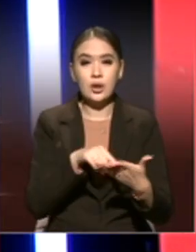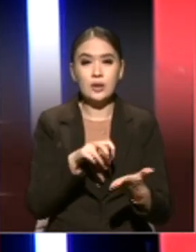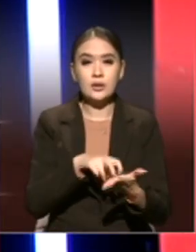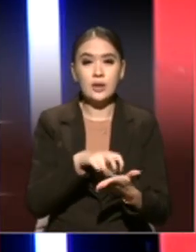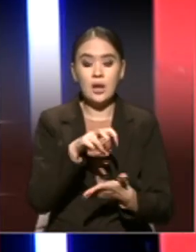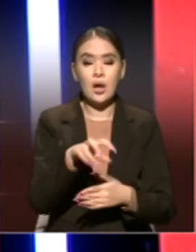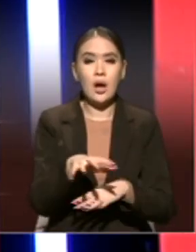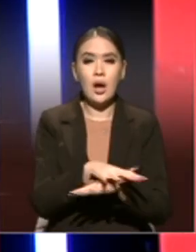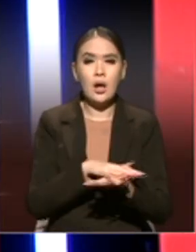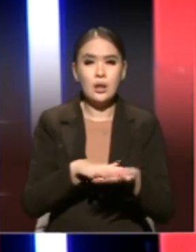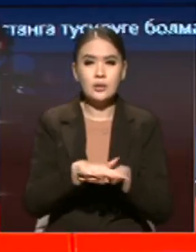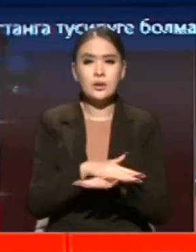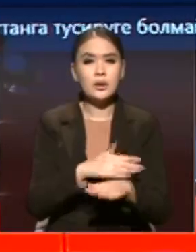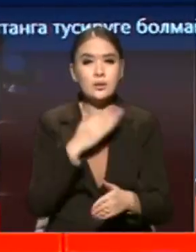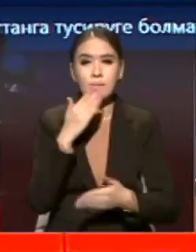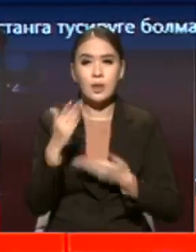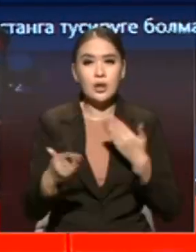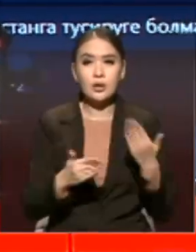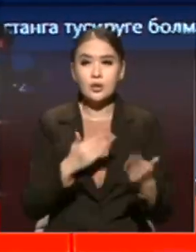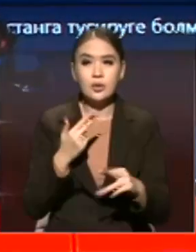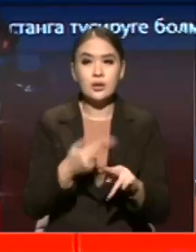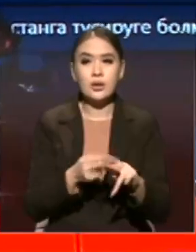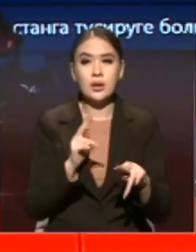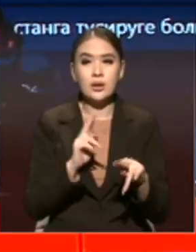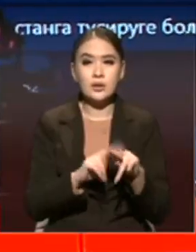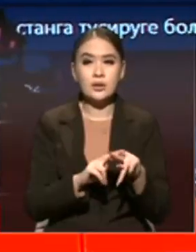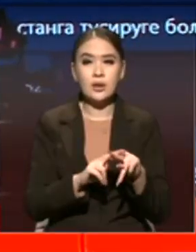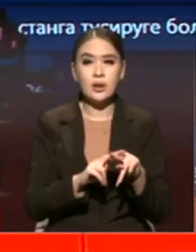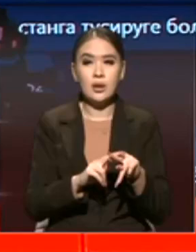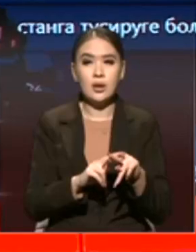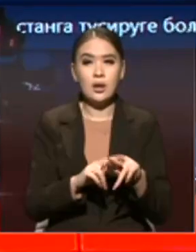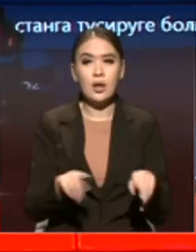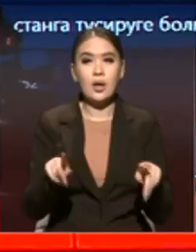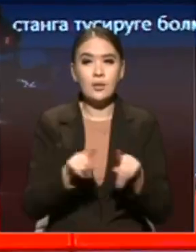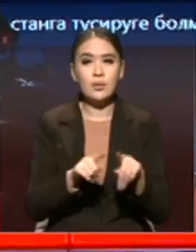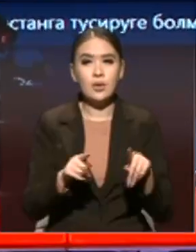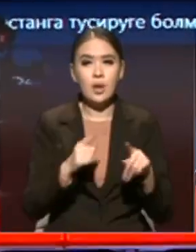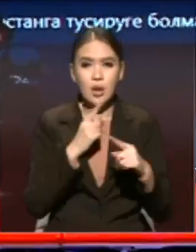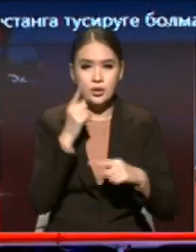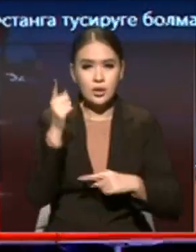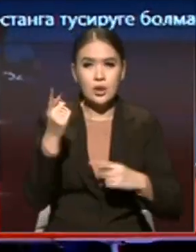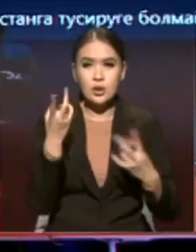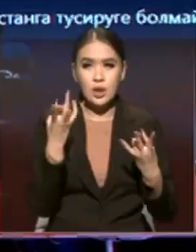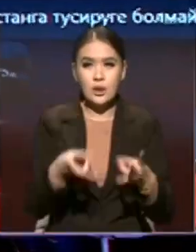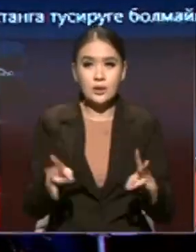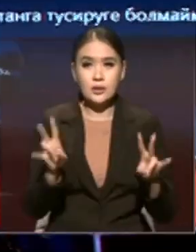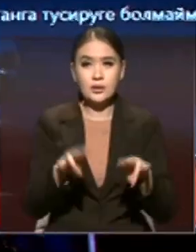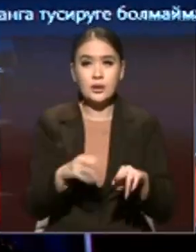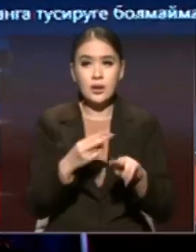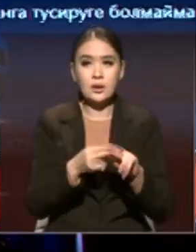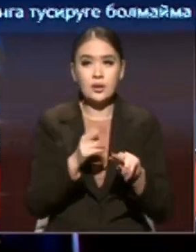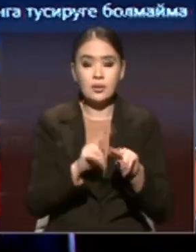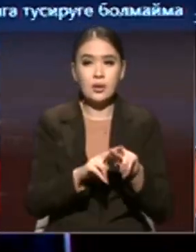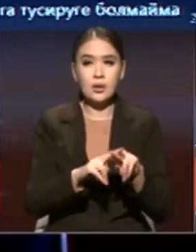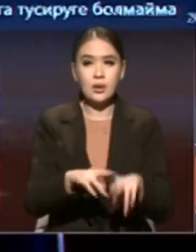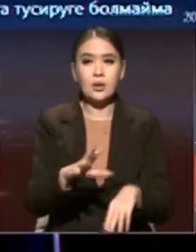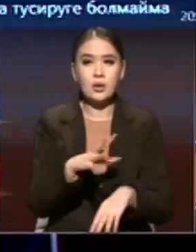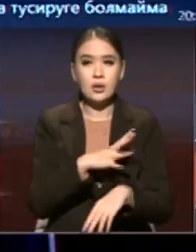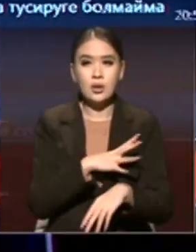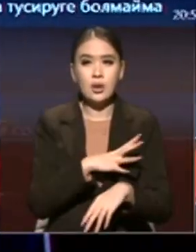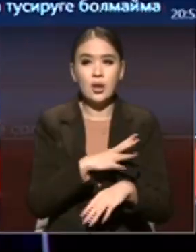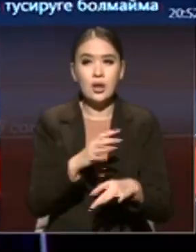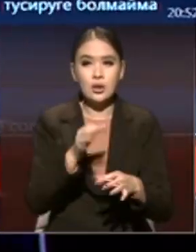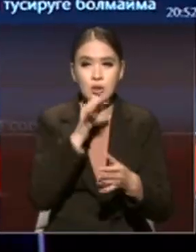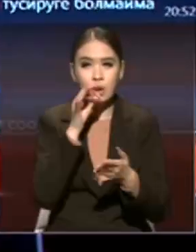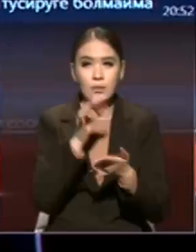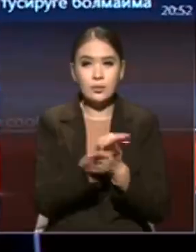халықтық тақырып, қымбатты көрермен. Халықтық тақырып болғаннан кейін әге алысқа кетудің қажет жоқ деп ойлаймын. Сондықтан нақты халықтың сұрағына жауап бергеніміз қажет.